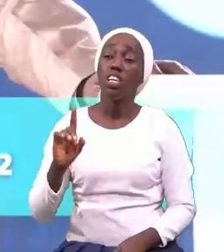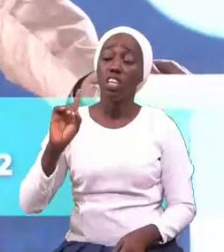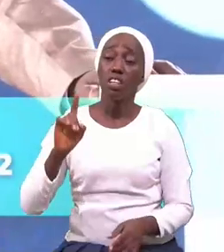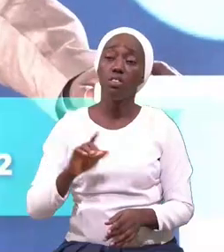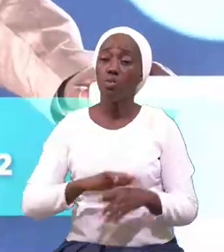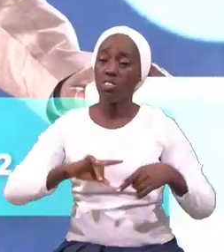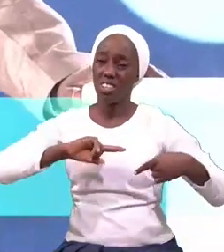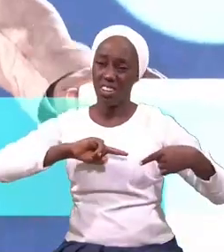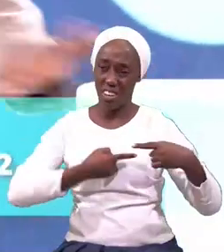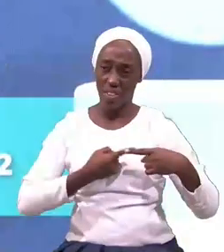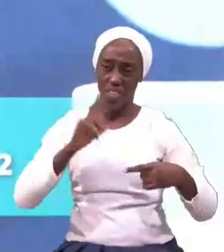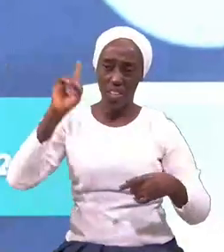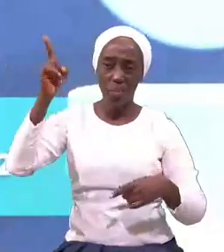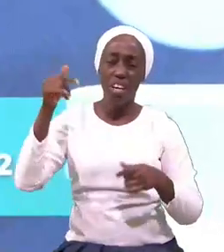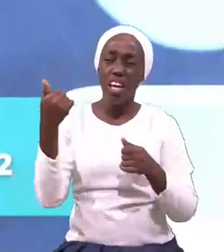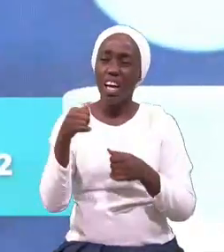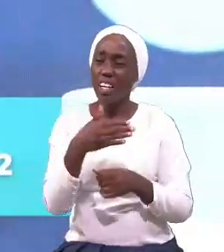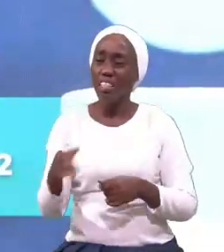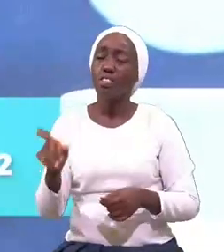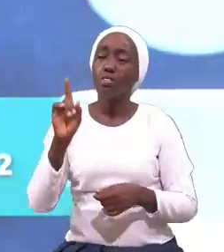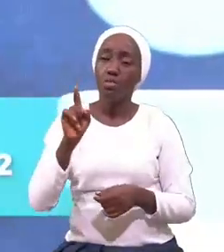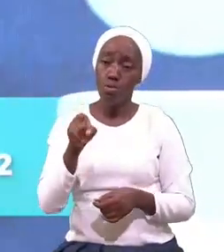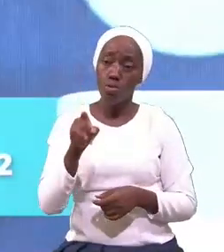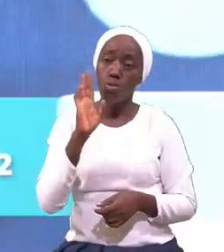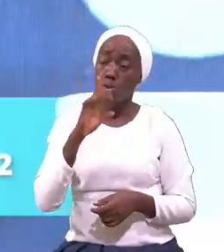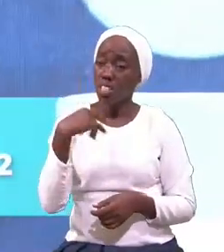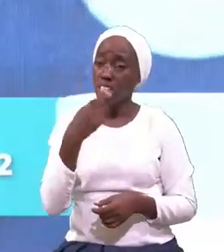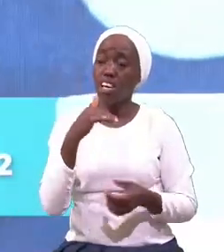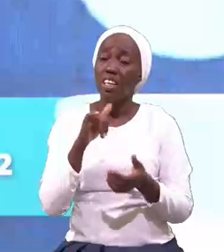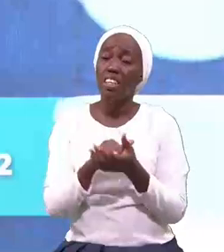voulez faire, tout ce que vous voulez dire.